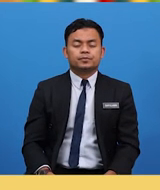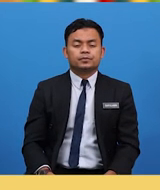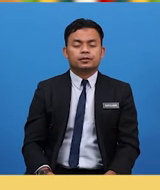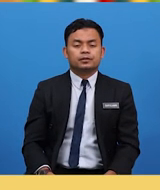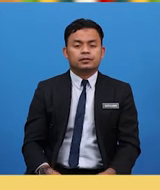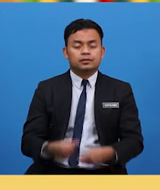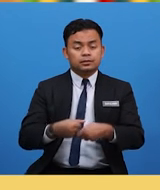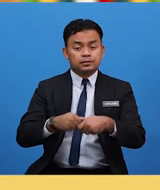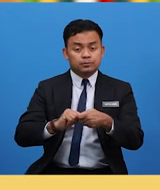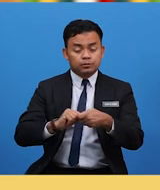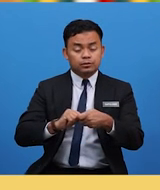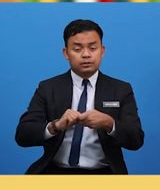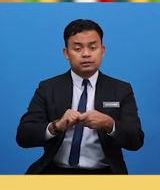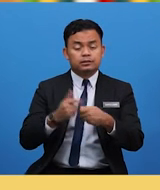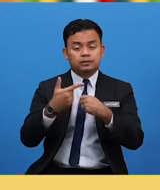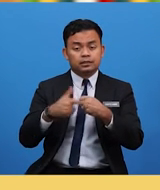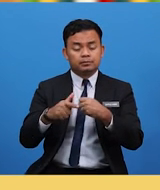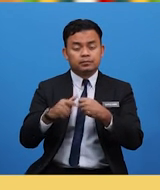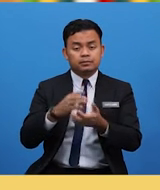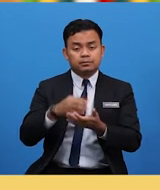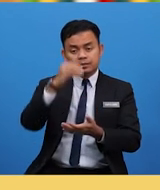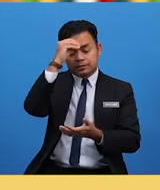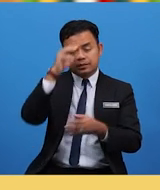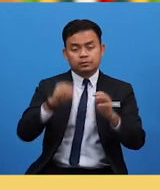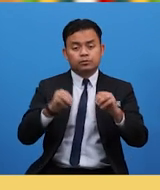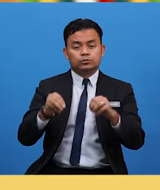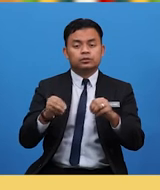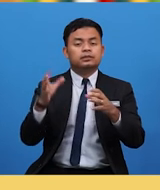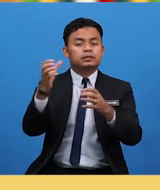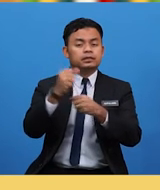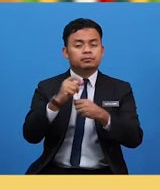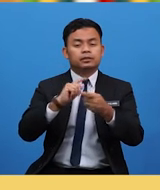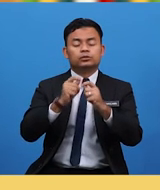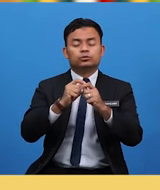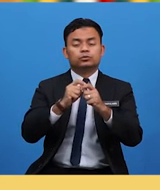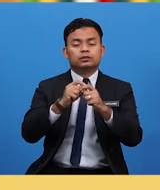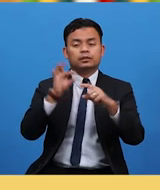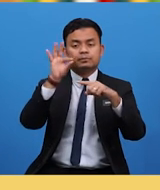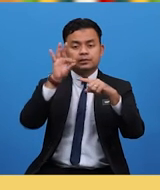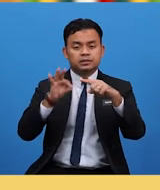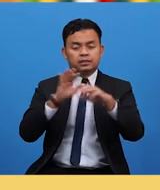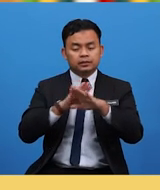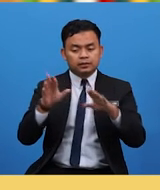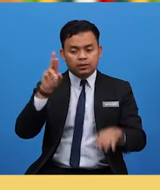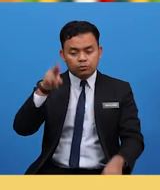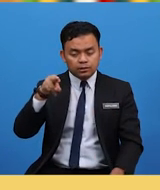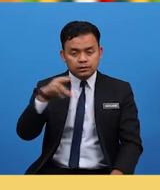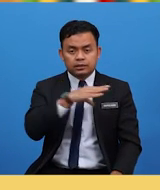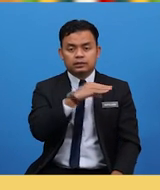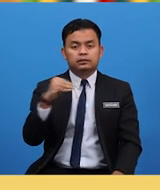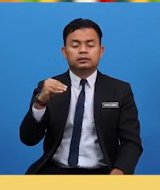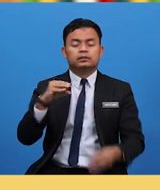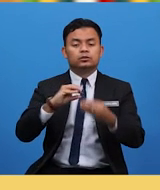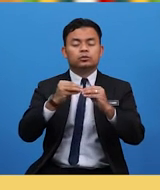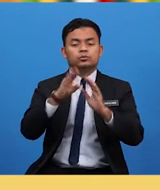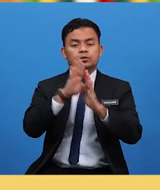semoga selepas pembelajaran ini murid-murid dapat menukar pecahan tak wajar dan